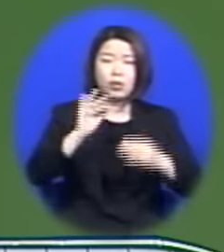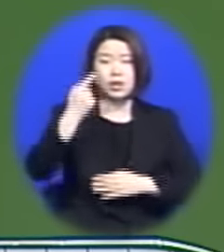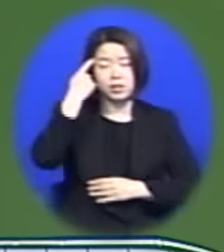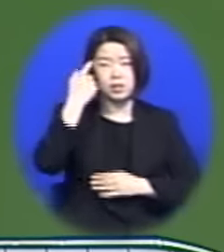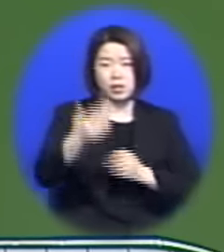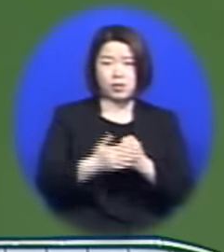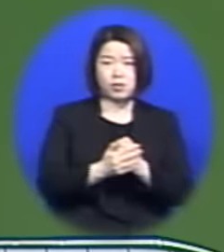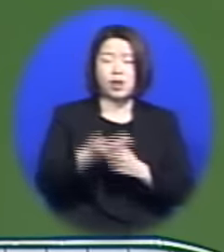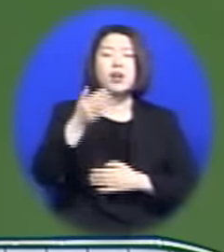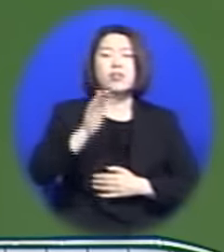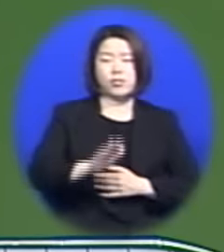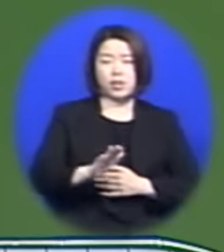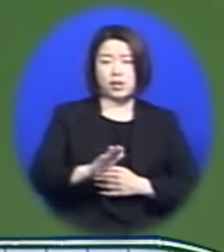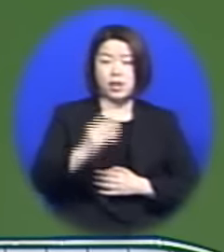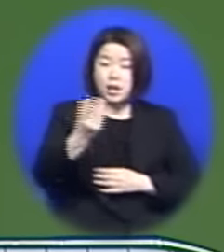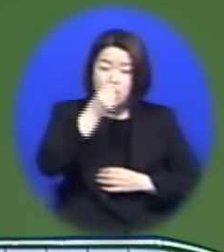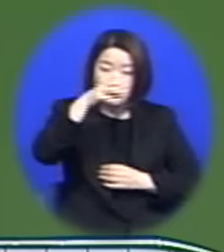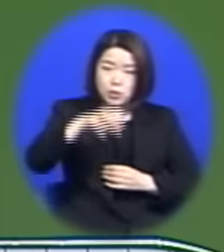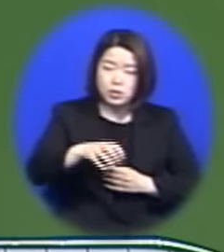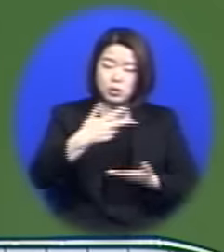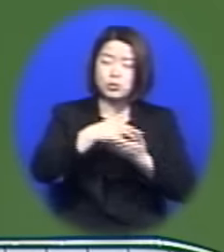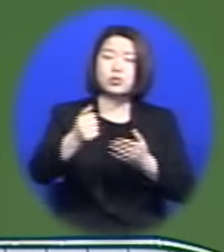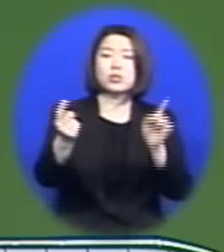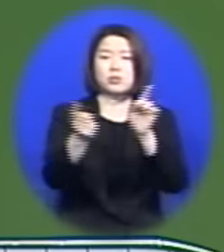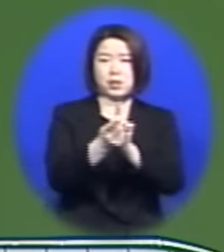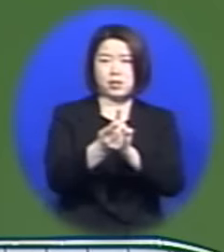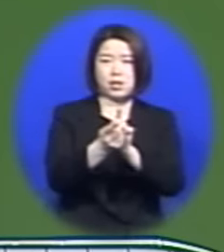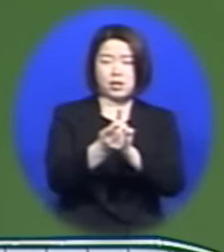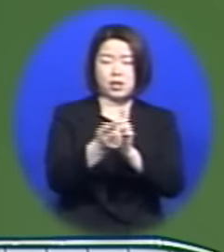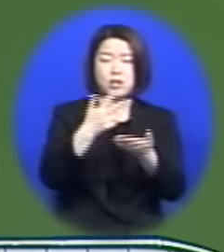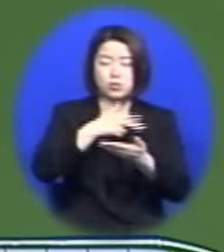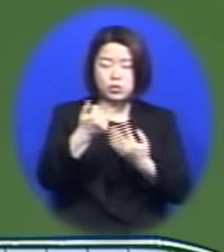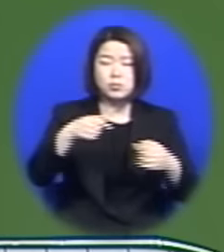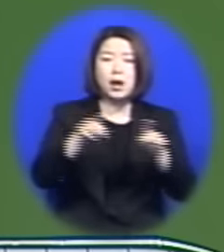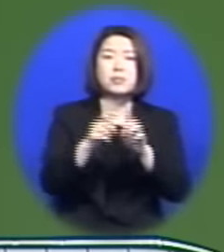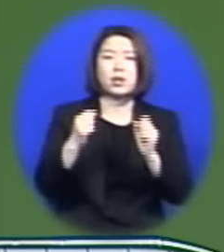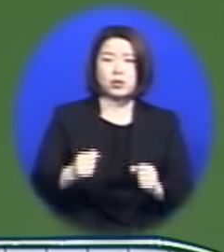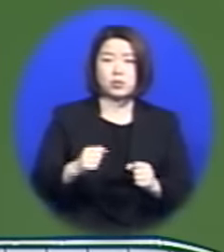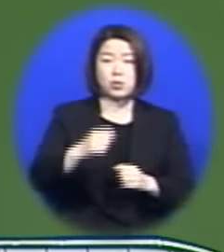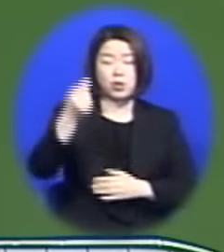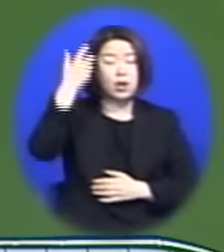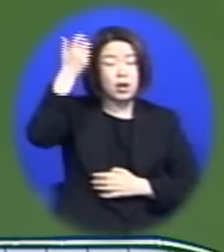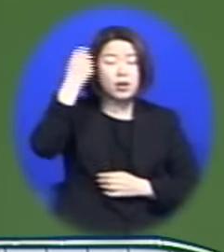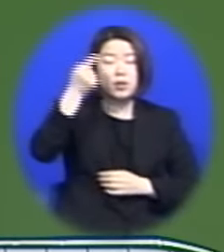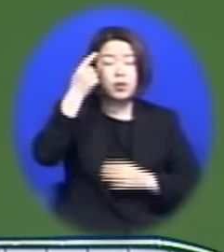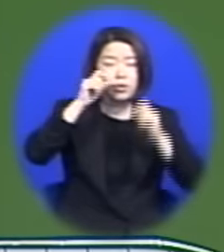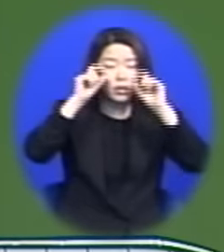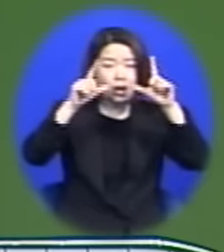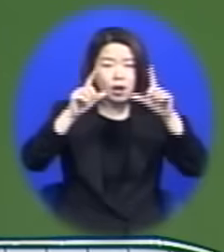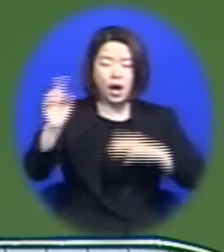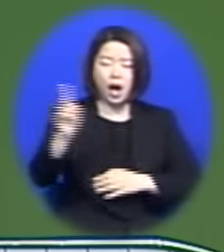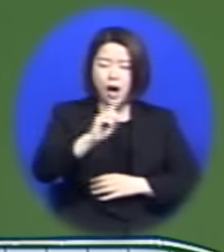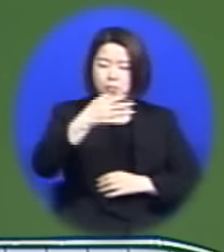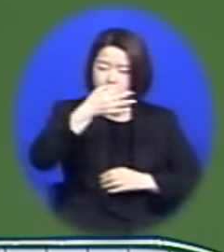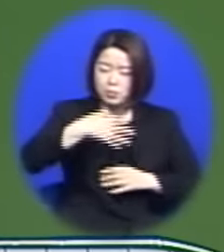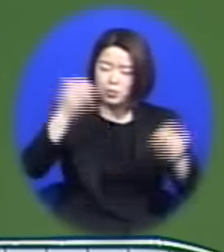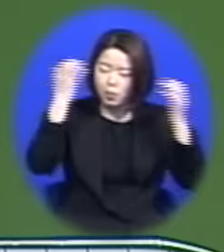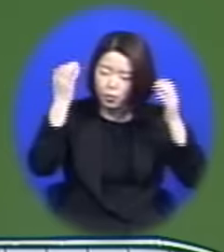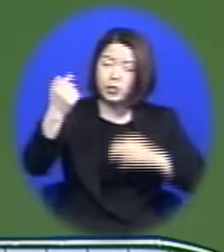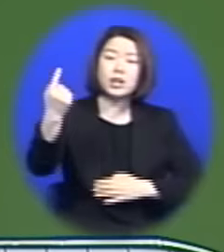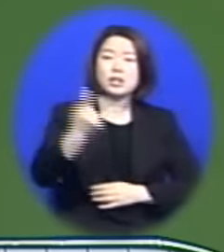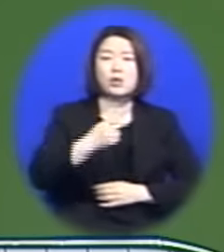성소에서 주님을 만나요 영안이 열려요 아무리 고난이 오더라도 아무리 힘들더라도이